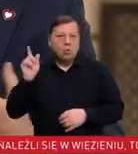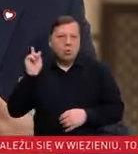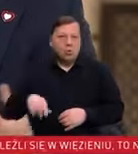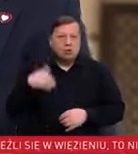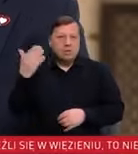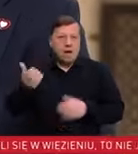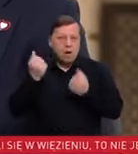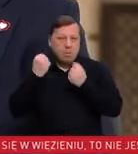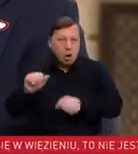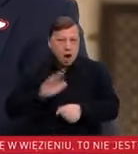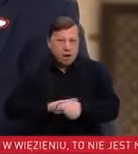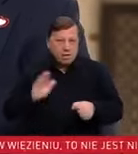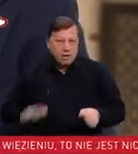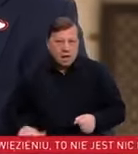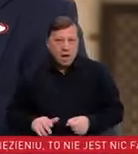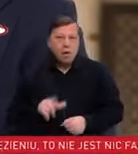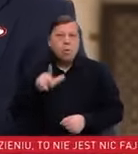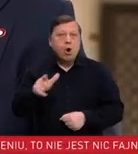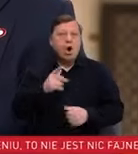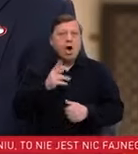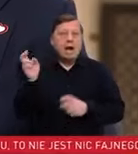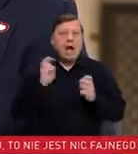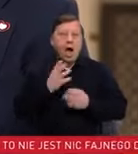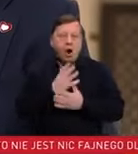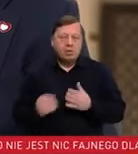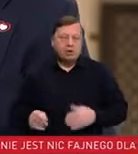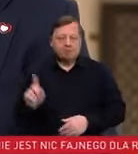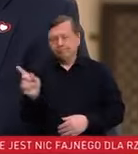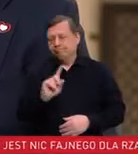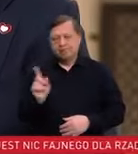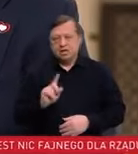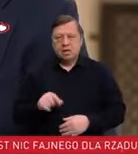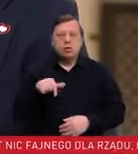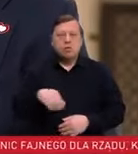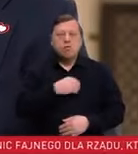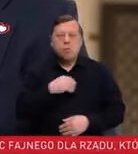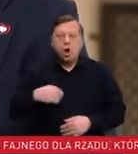bohaterami narodowymi, bo tak się opłaca Kaczyńskiemu. Tak w Polsce już więcej nie będzie.